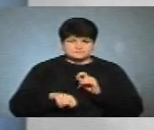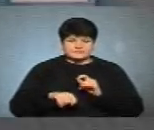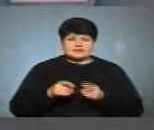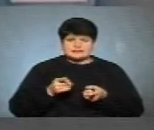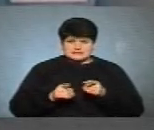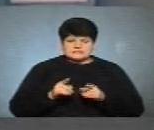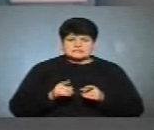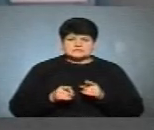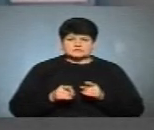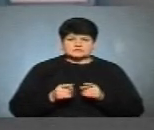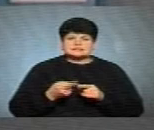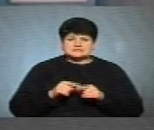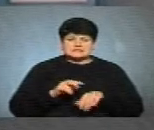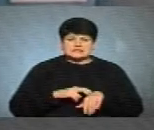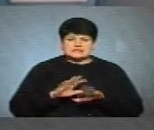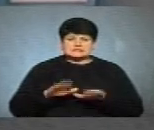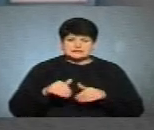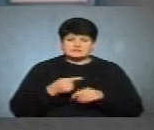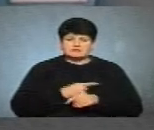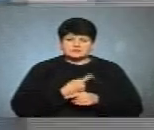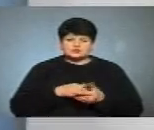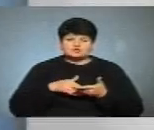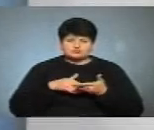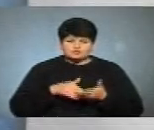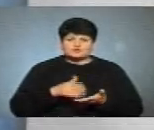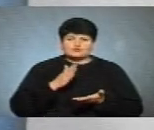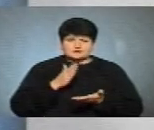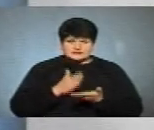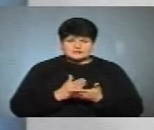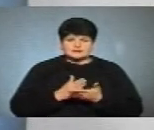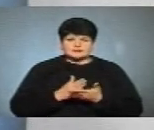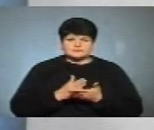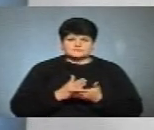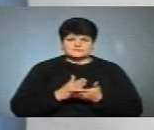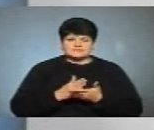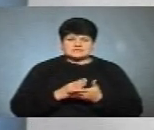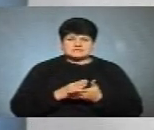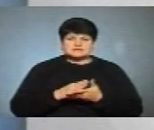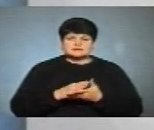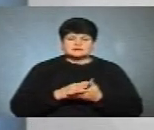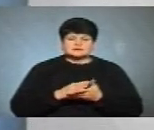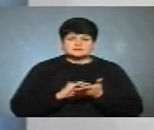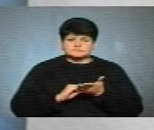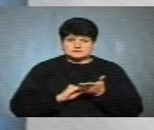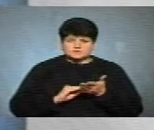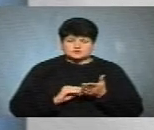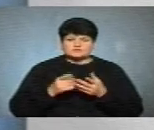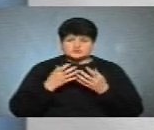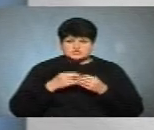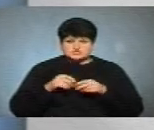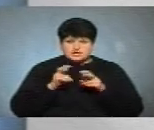дійсно цей лікар надавав медичну допомогу, є патоанатомічне заключення, і воно ще в процесі